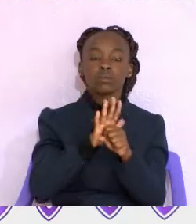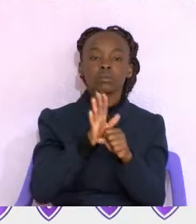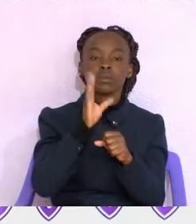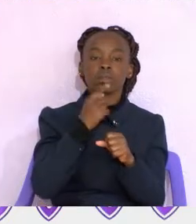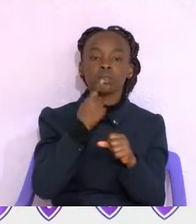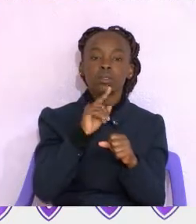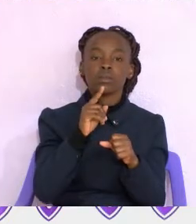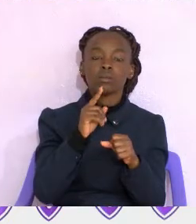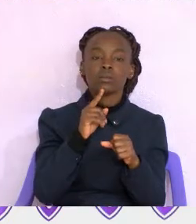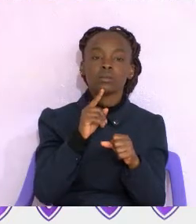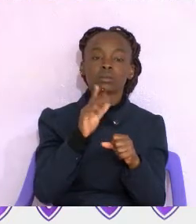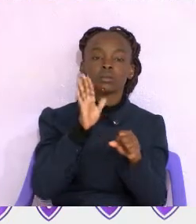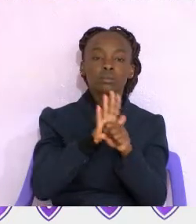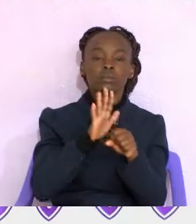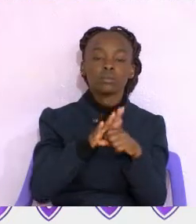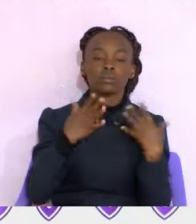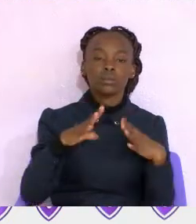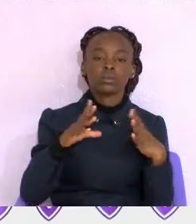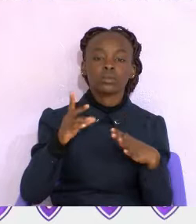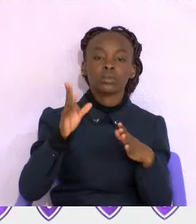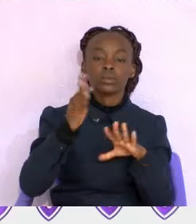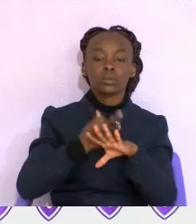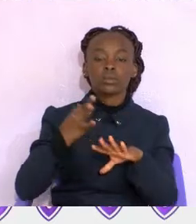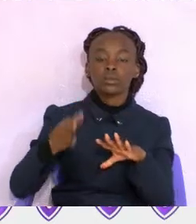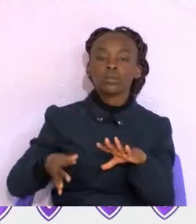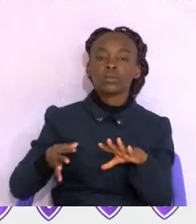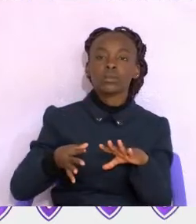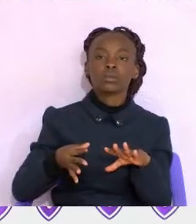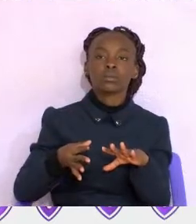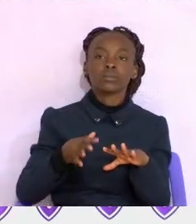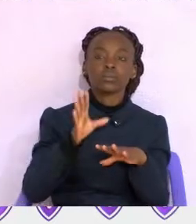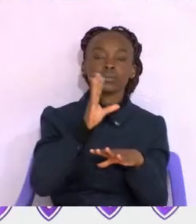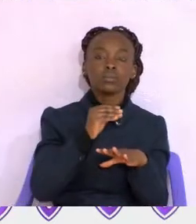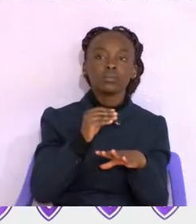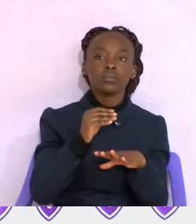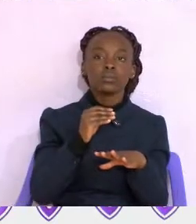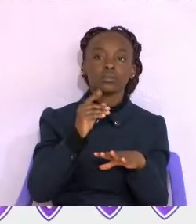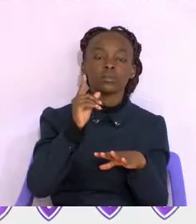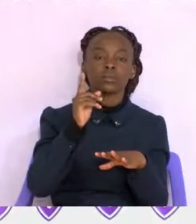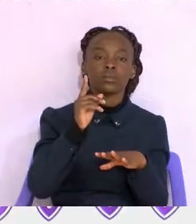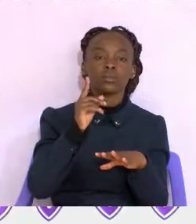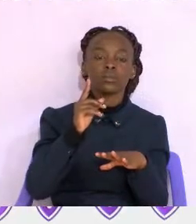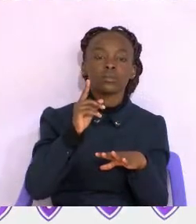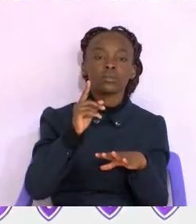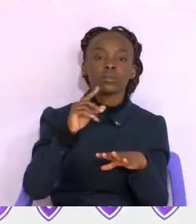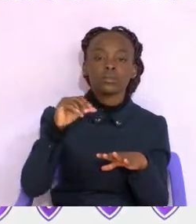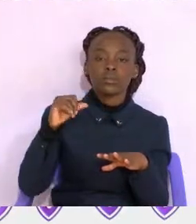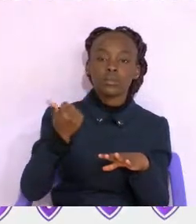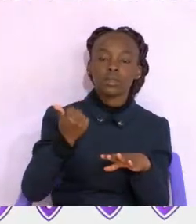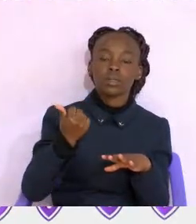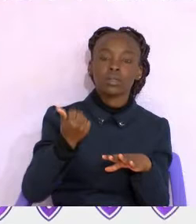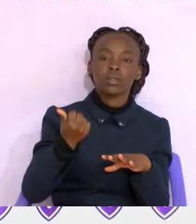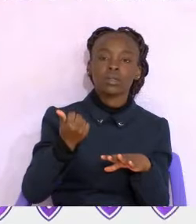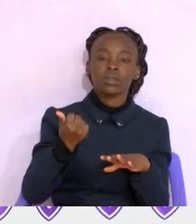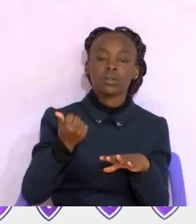hata elfu wataanguka sehemu moja kwa mkono moja, na hata maelfu kumi kwa mkono mwingine. Lakini